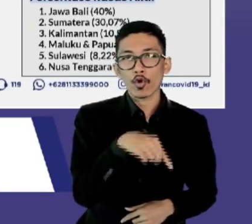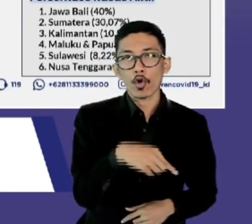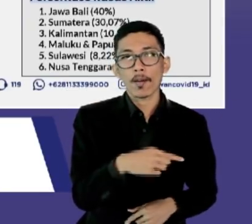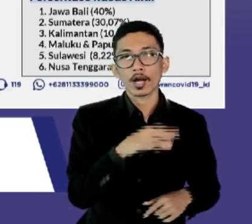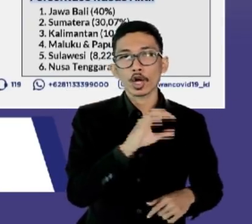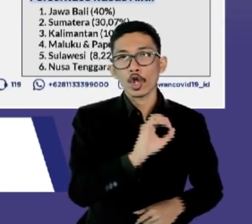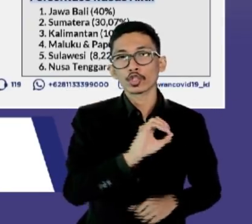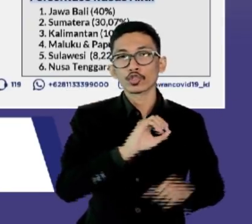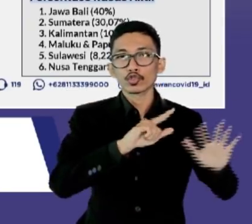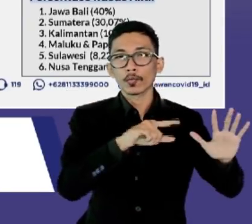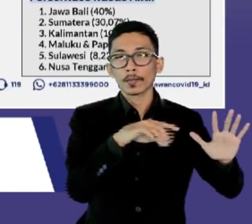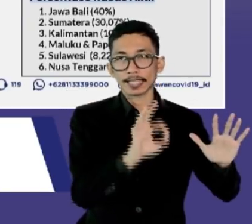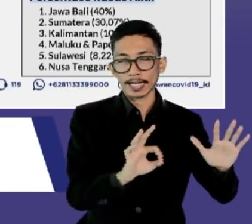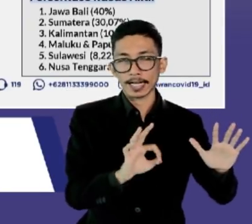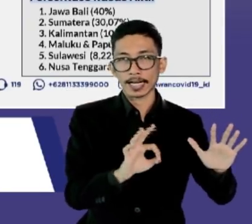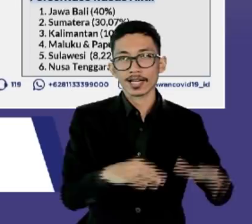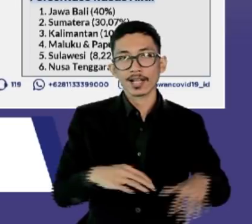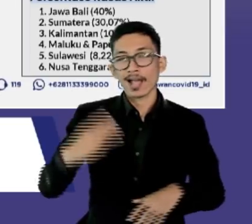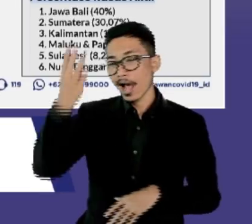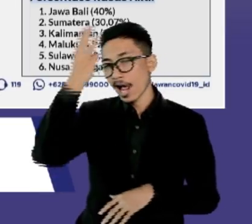30,07%, Kalimantan